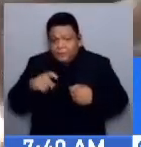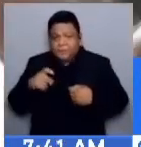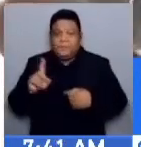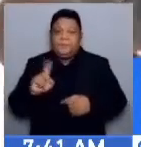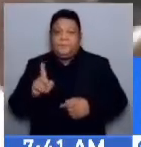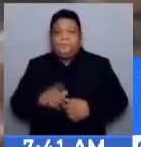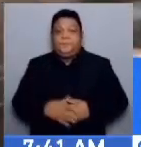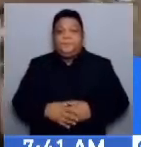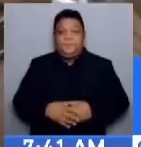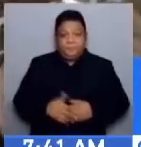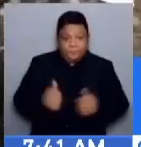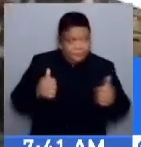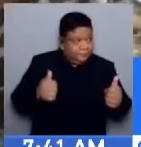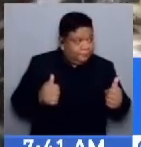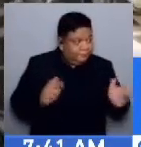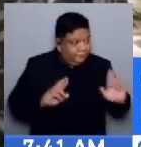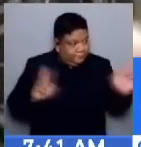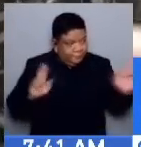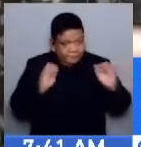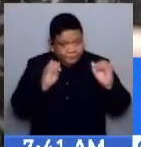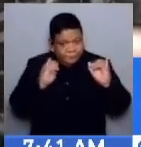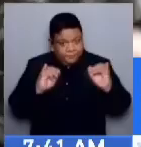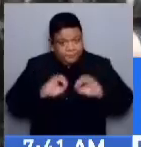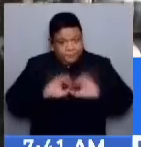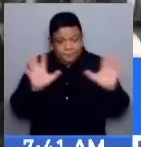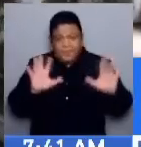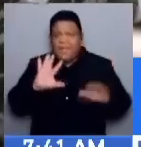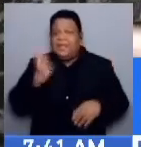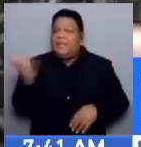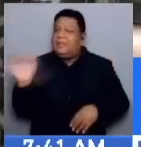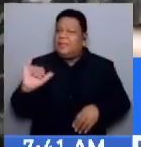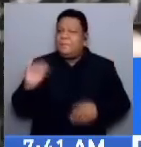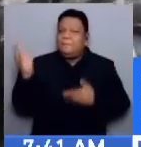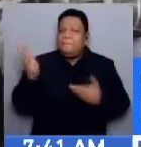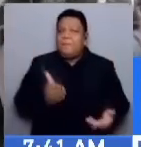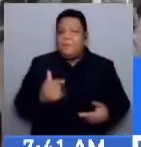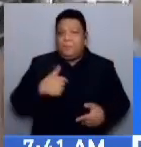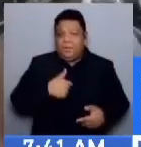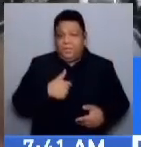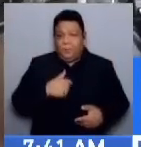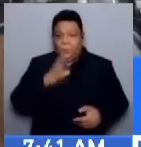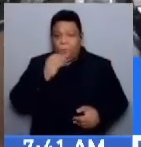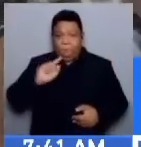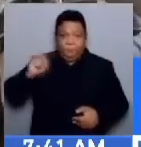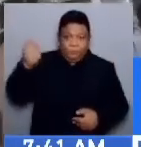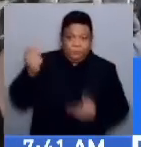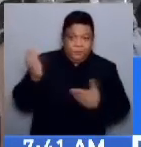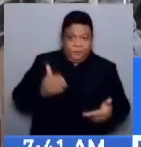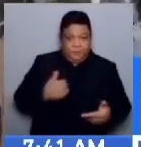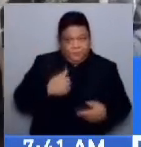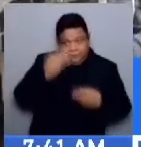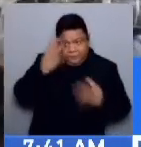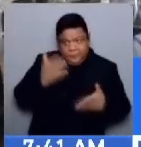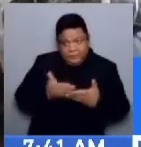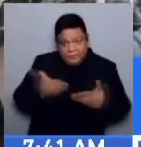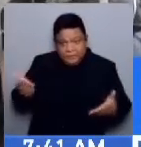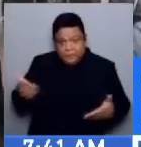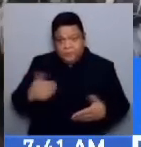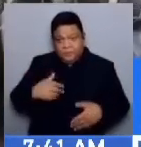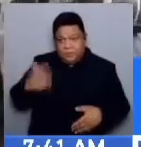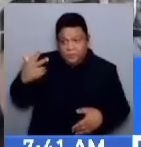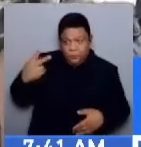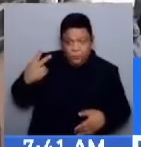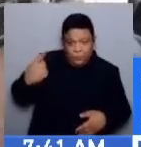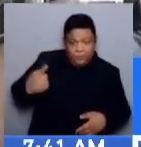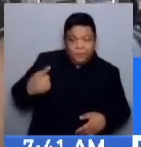Oo! Parang bring me lang po ito. Yes, sir! Paunahan lang po. Magsasabi ako ng gamit, bibili ako ng 3-2-1 bago niyo ihatid. Okay po ba tayo?